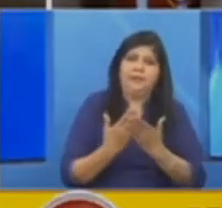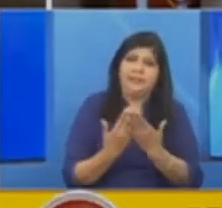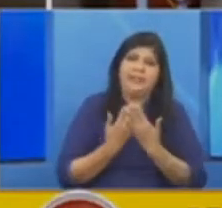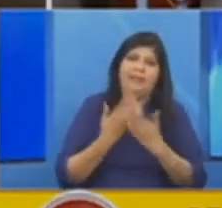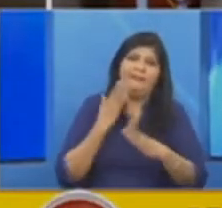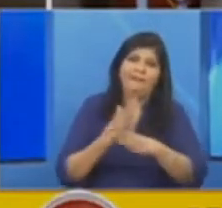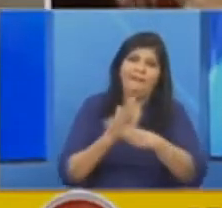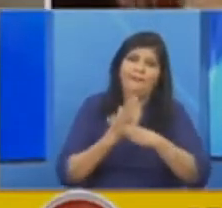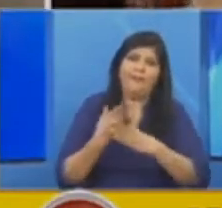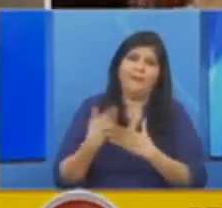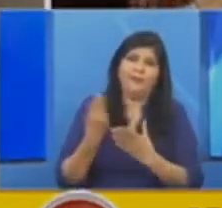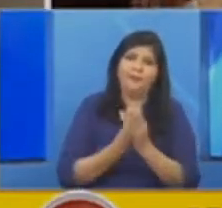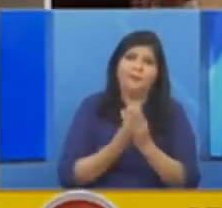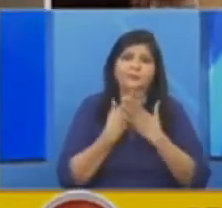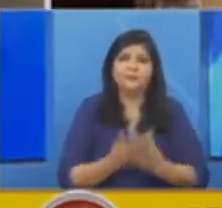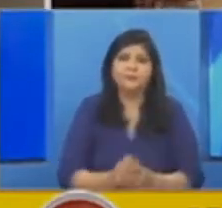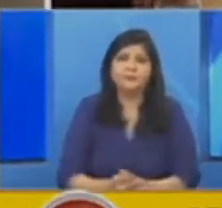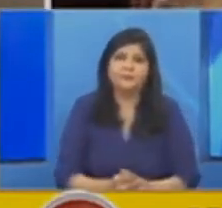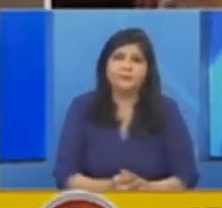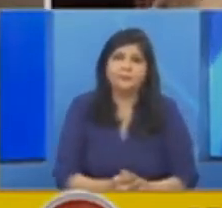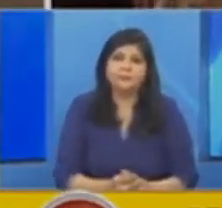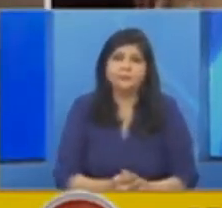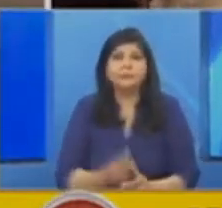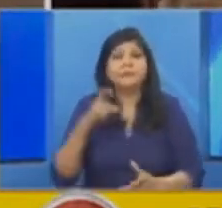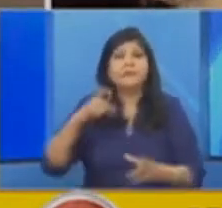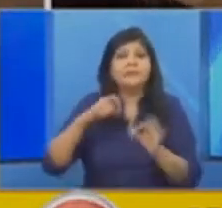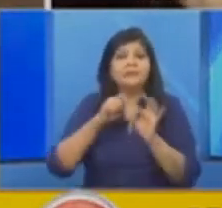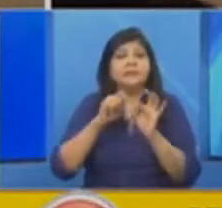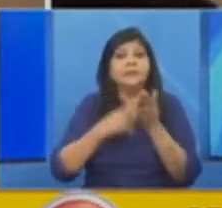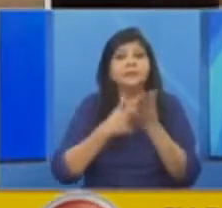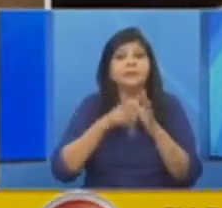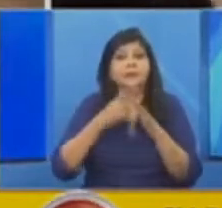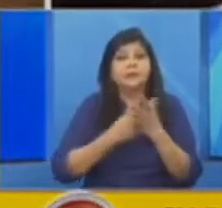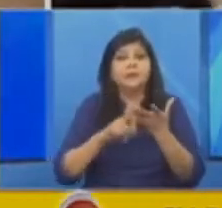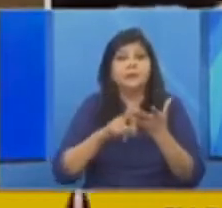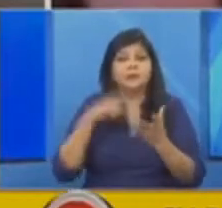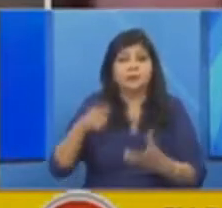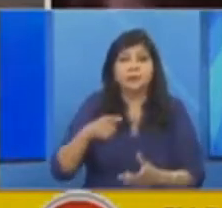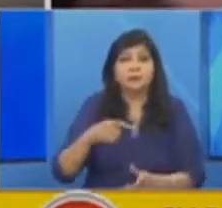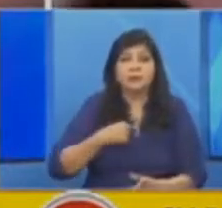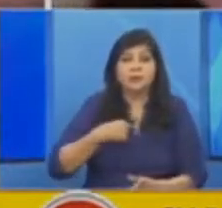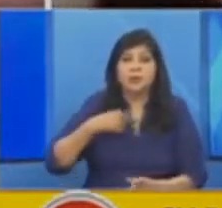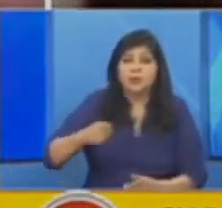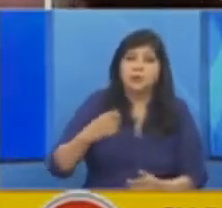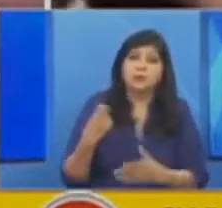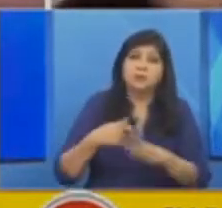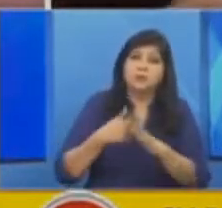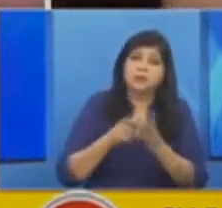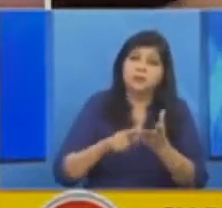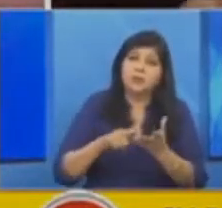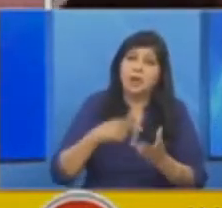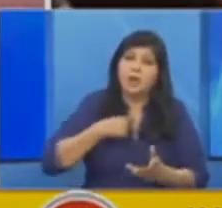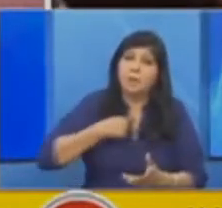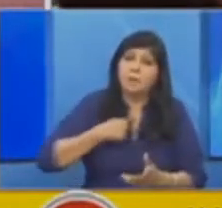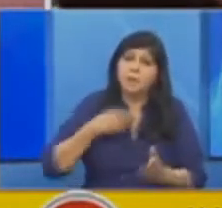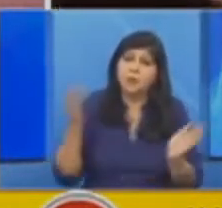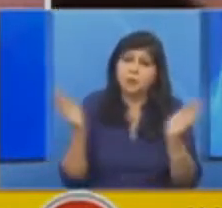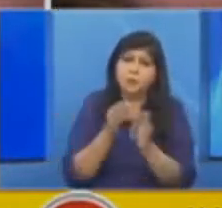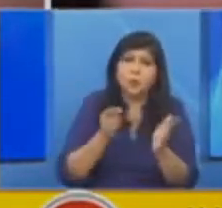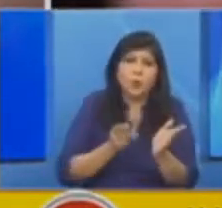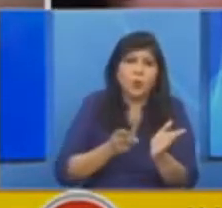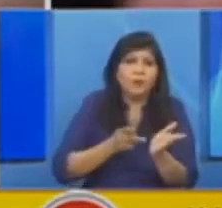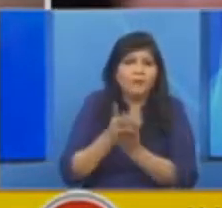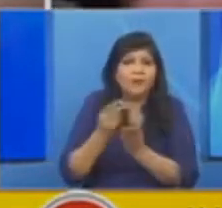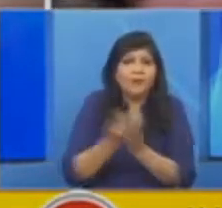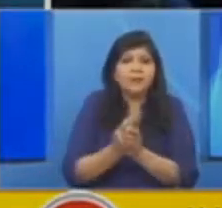गुंजाश नहीं होती थी सीवी राजू ने एती कोपक का टॉइस के लिए अब अपने गाओं के कारीदरों